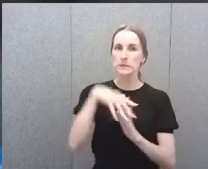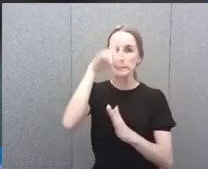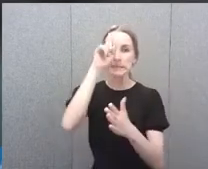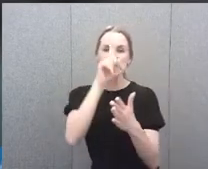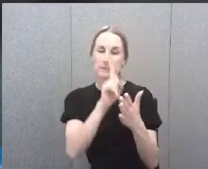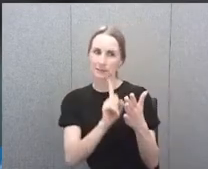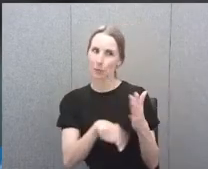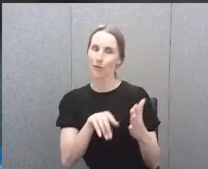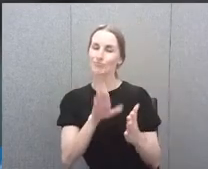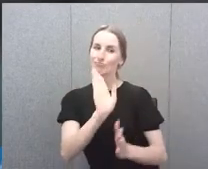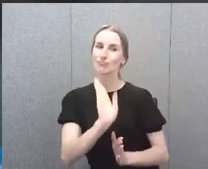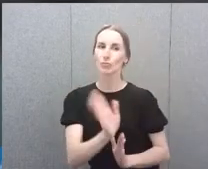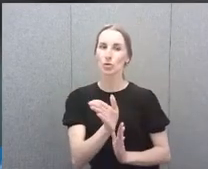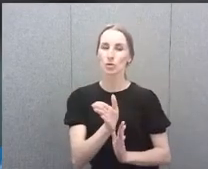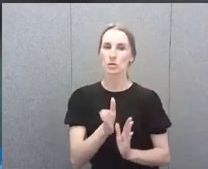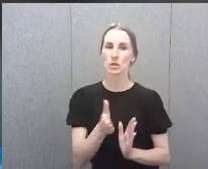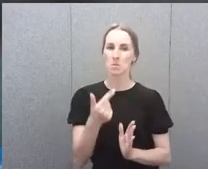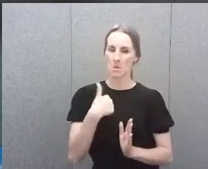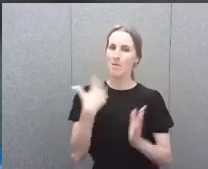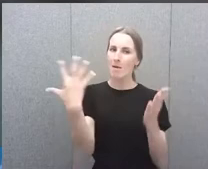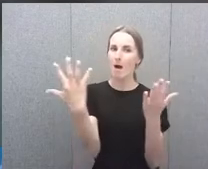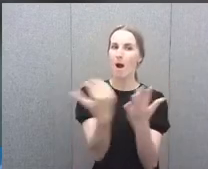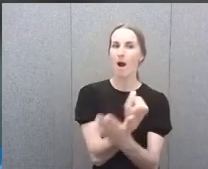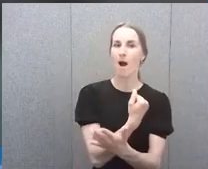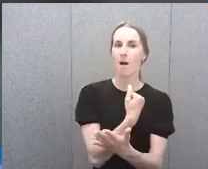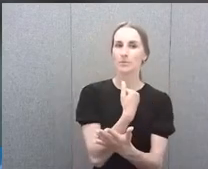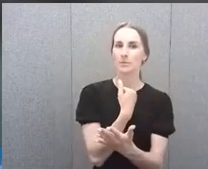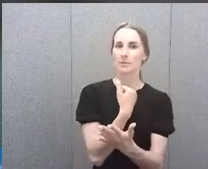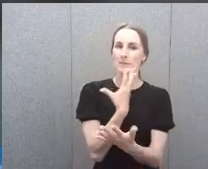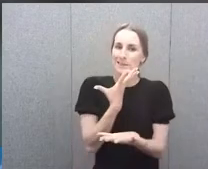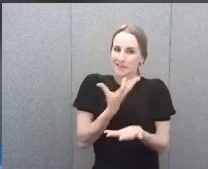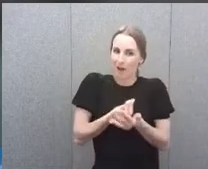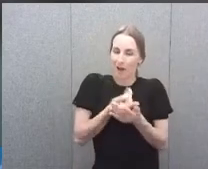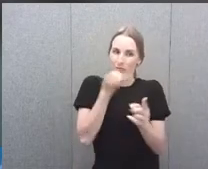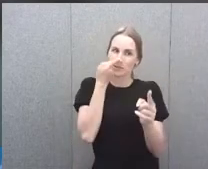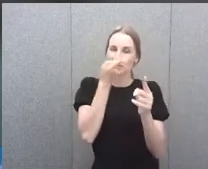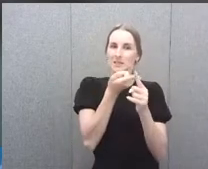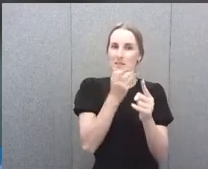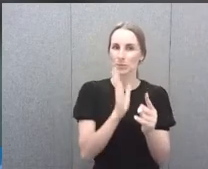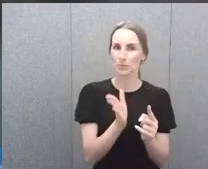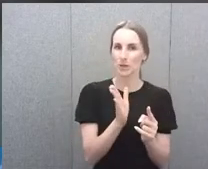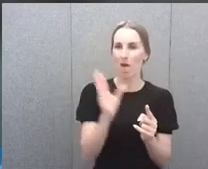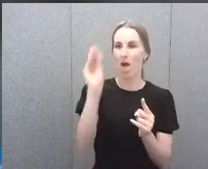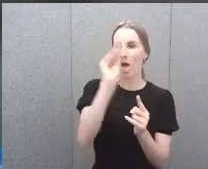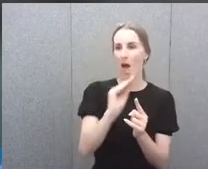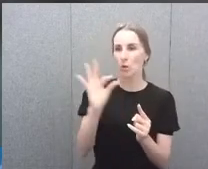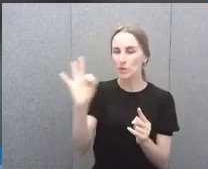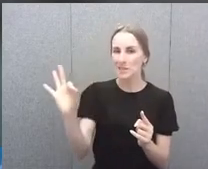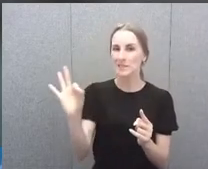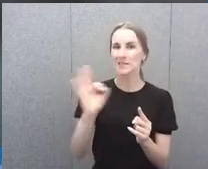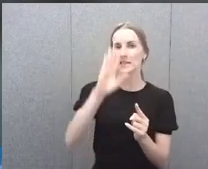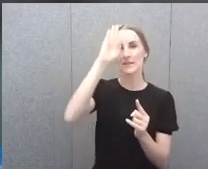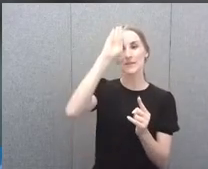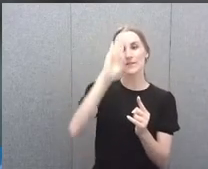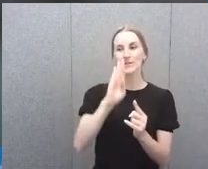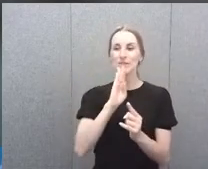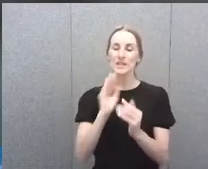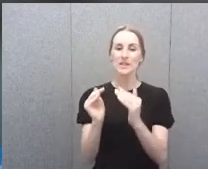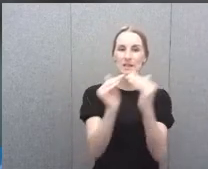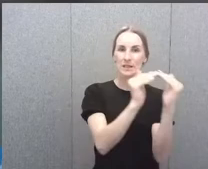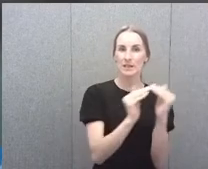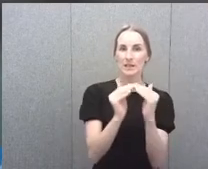этой конференции, которая немного приблизит нас к нашей цели. Это гендерное равенство в странах ЕС и